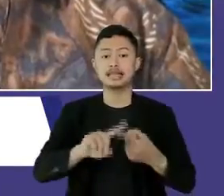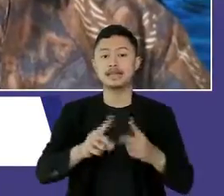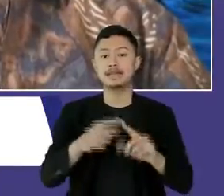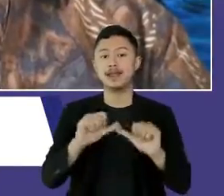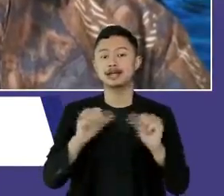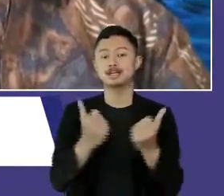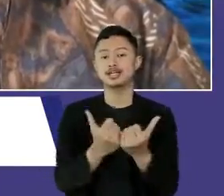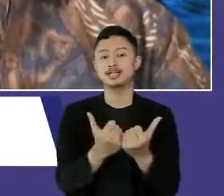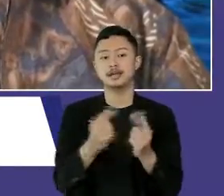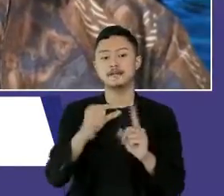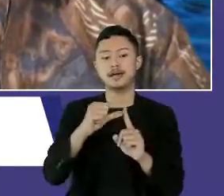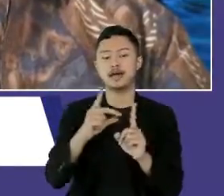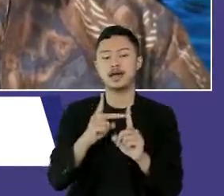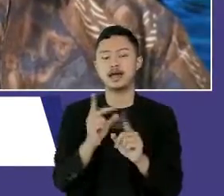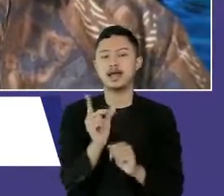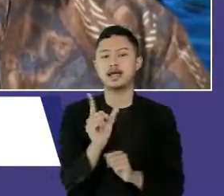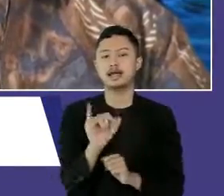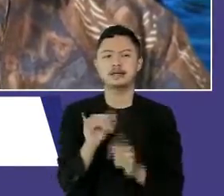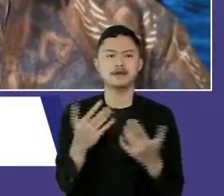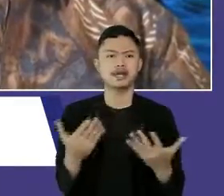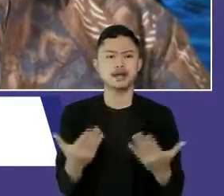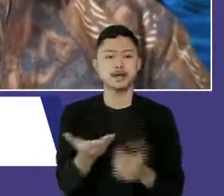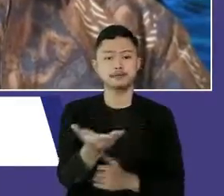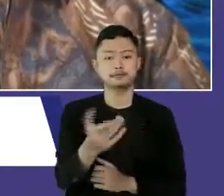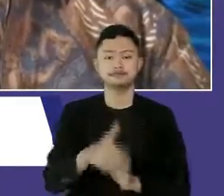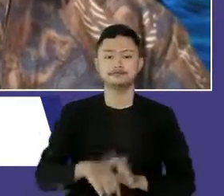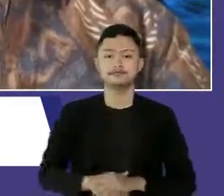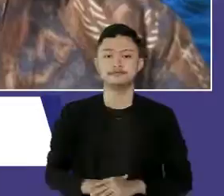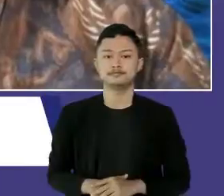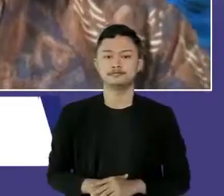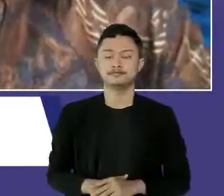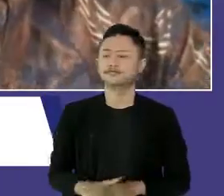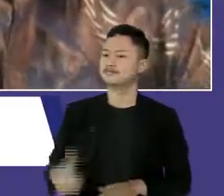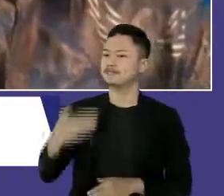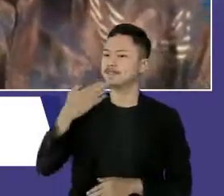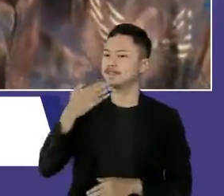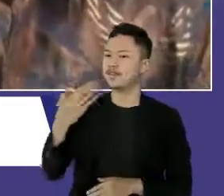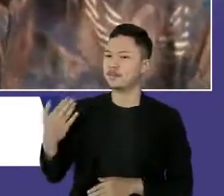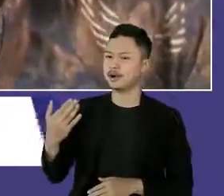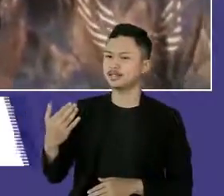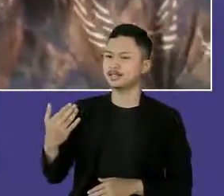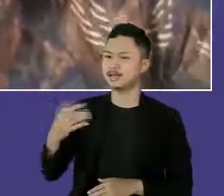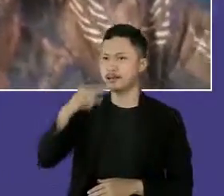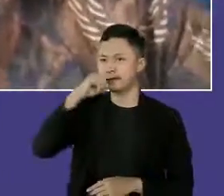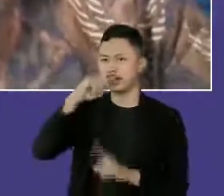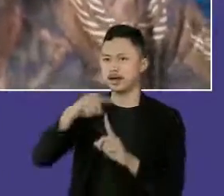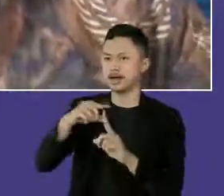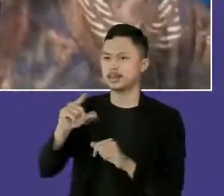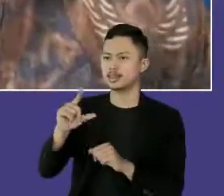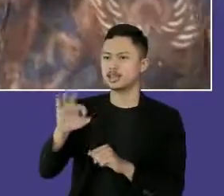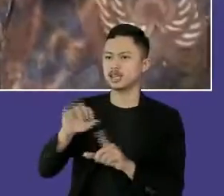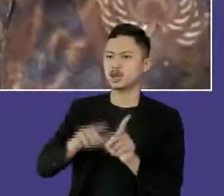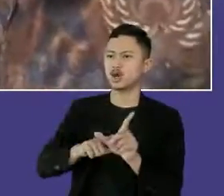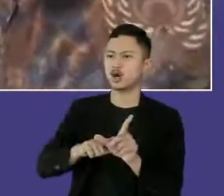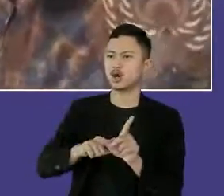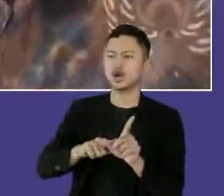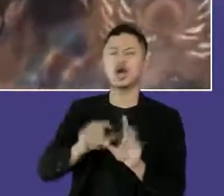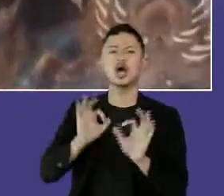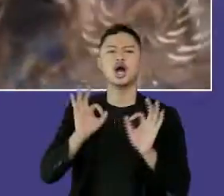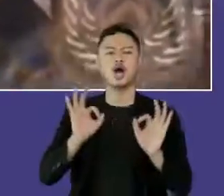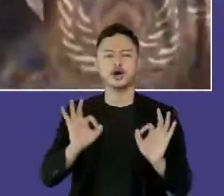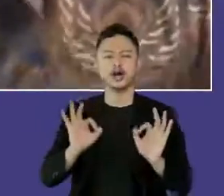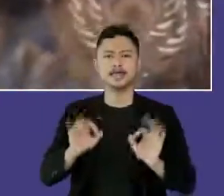teman-teman asosiasi dari PHRI sendiri, Pak Haryadi? Terima kasih Pak Troy. Ini tadi